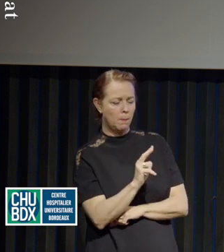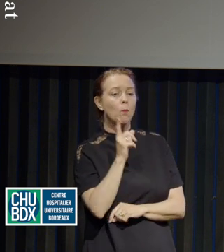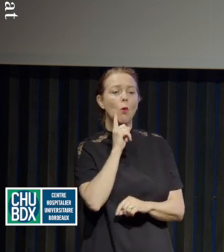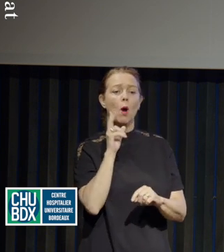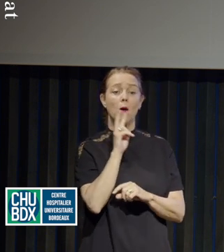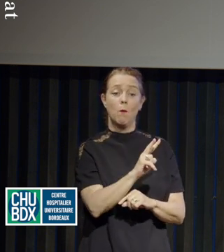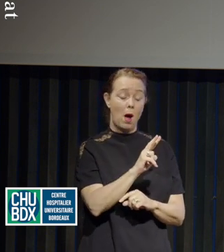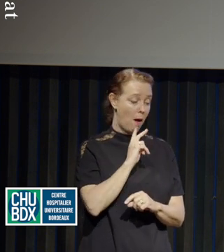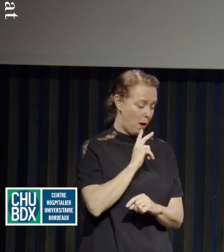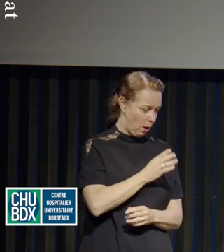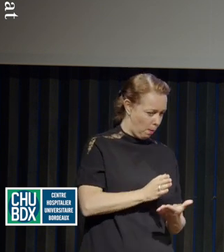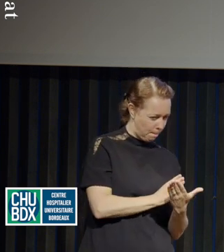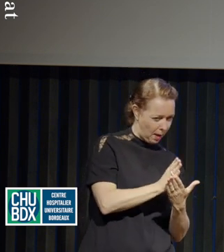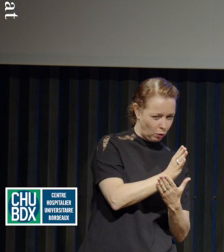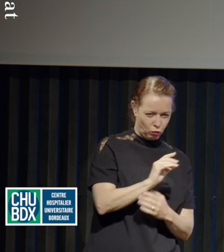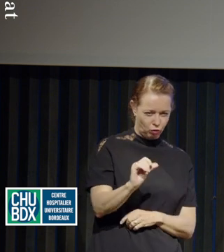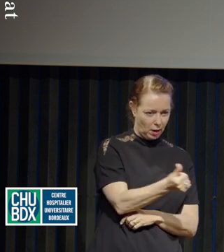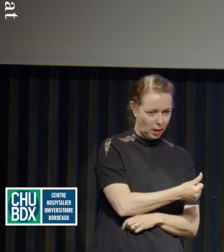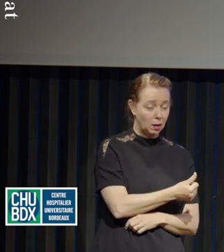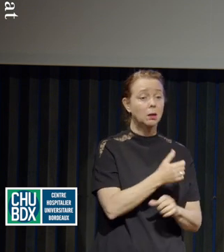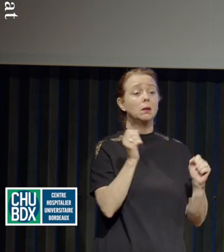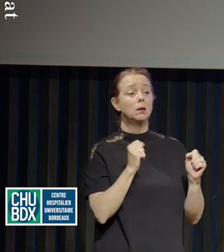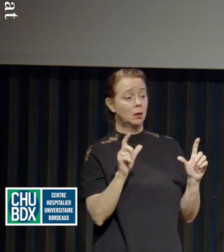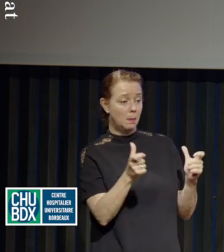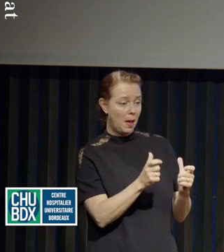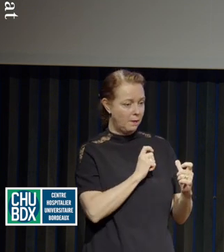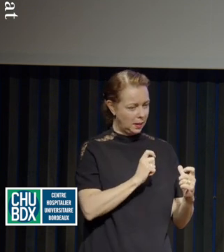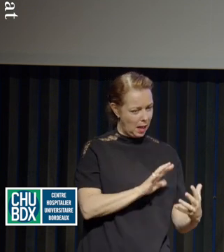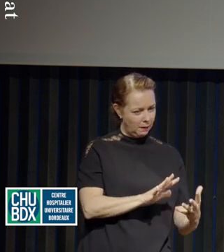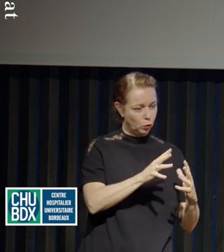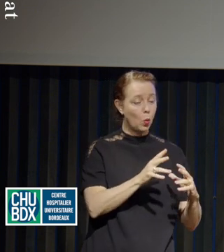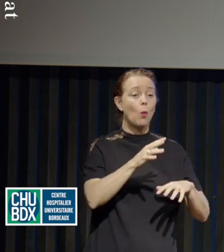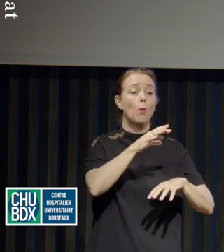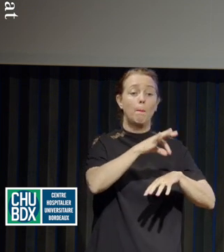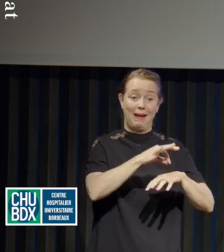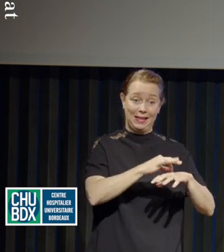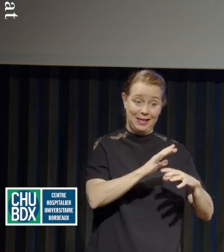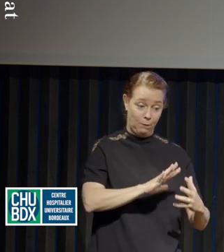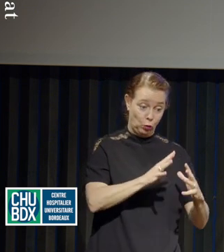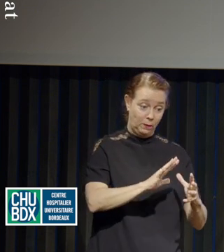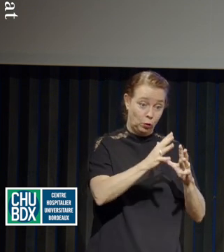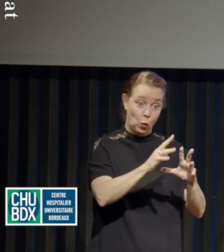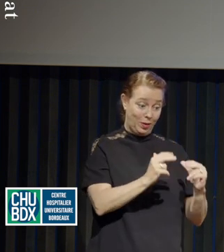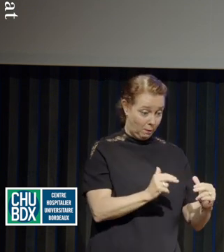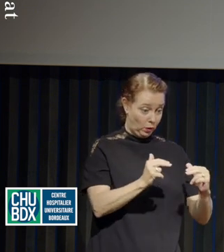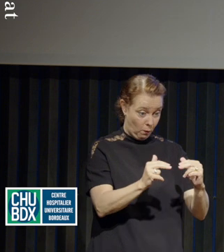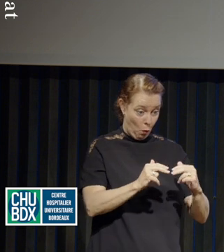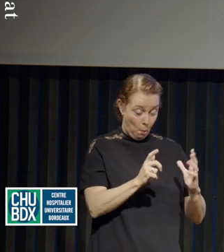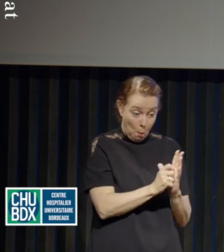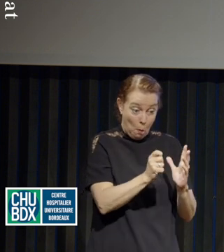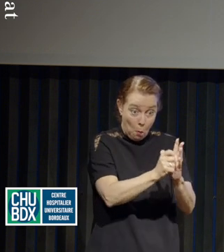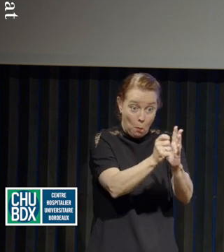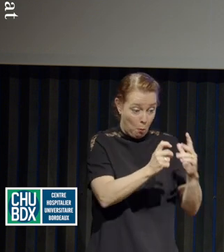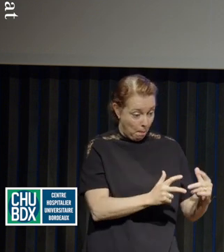toute cette trajectoire, on peut identifier différents stades d'évolution de la maladie de manière totalement comparable finalement aux